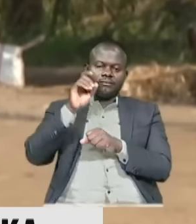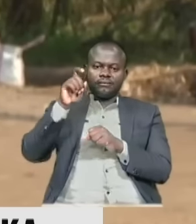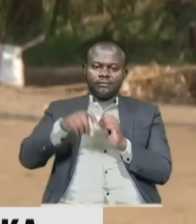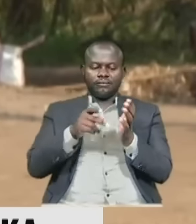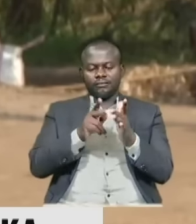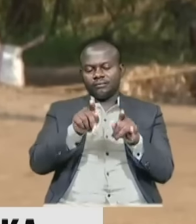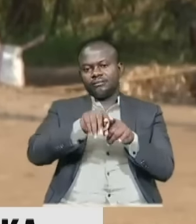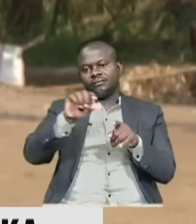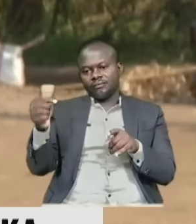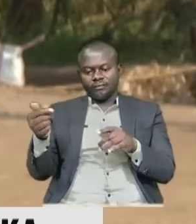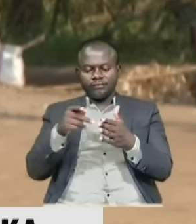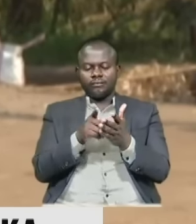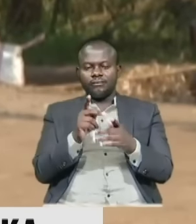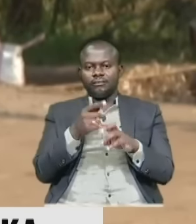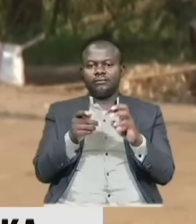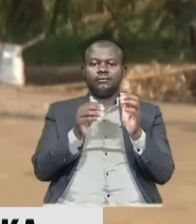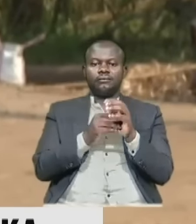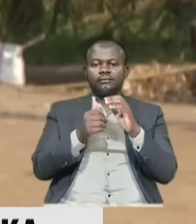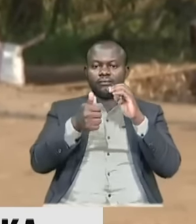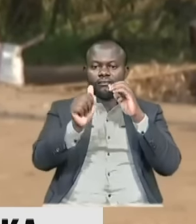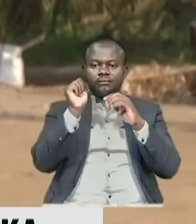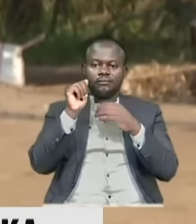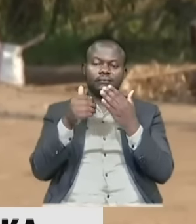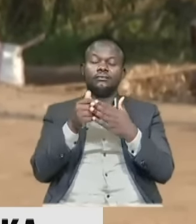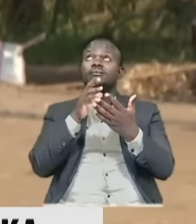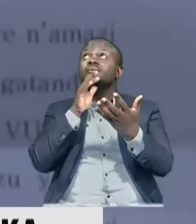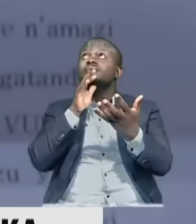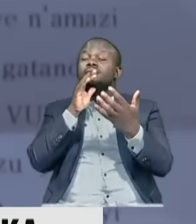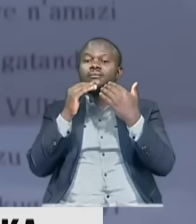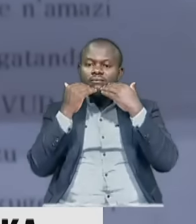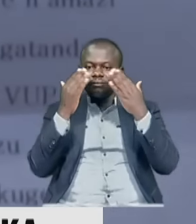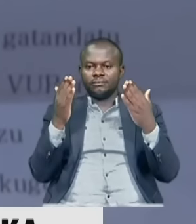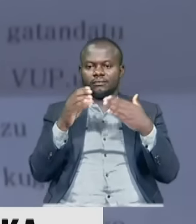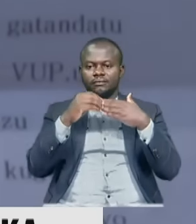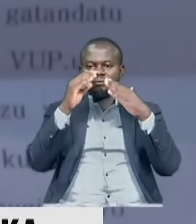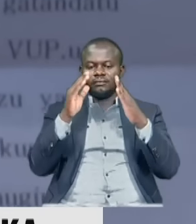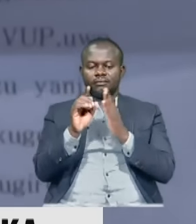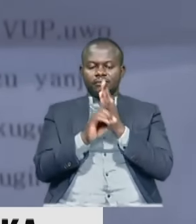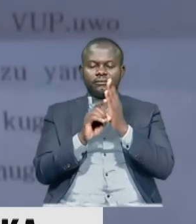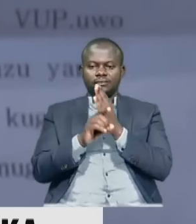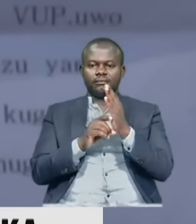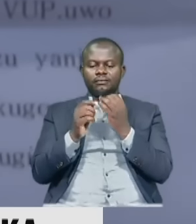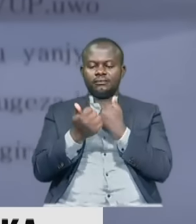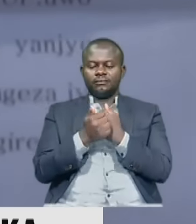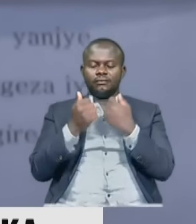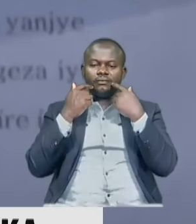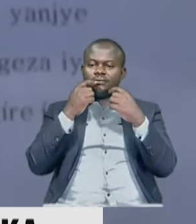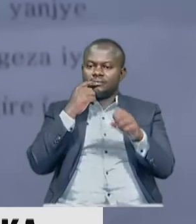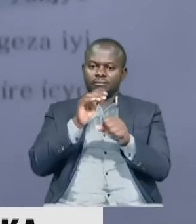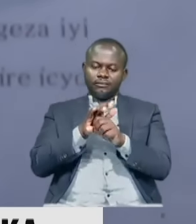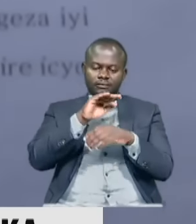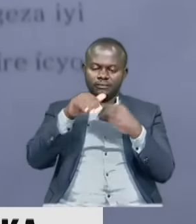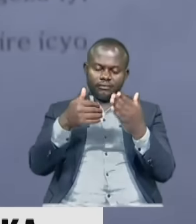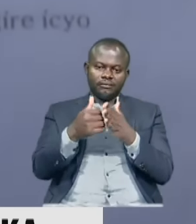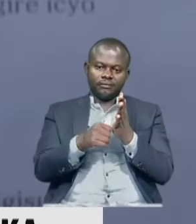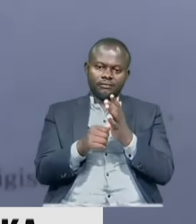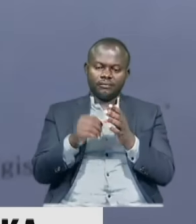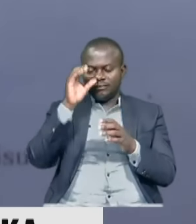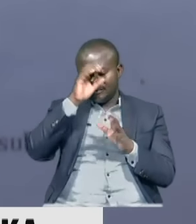kwishyurwa nk'uko abantu bishyuwe. Ibyo nk'ibyo turategereza turabibura. Ubuyobozi bw'akarere ka Rubavu bukaba bwizeza abaturage ko iki kibazo